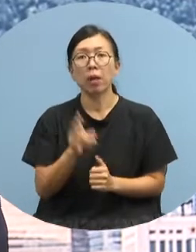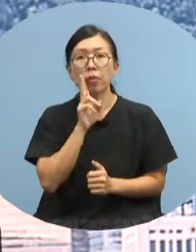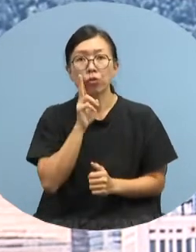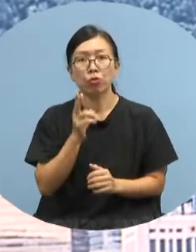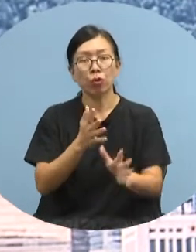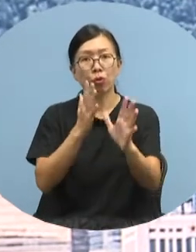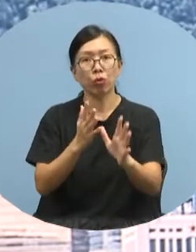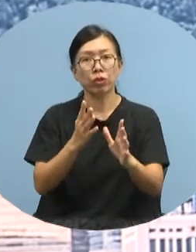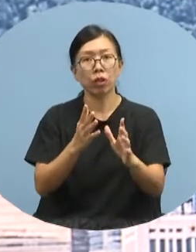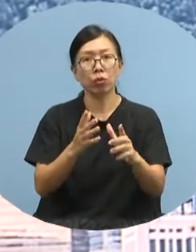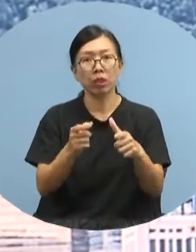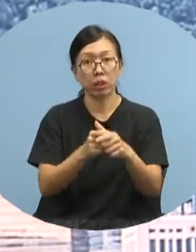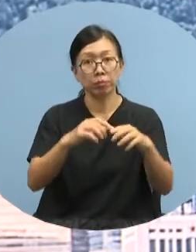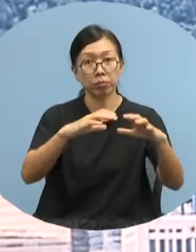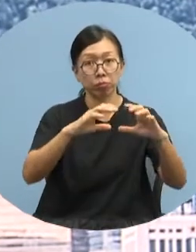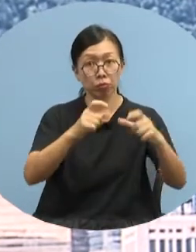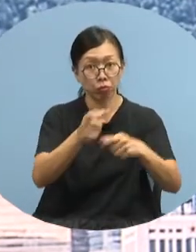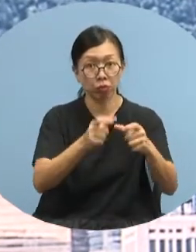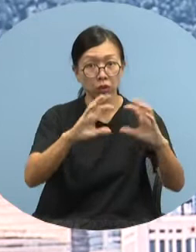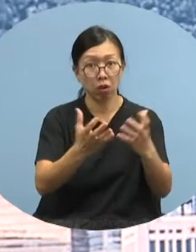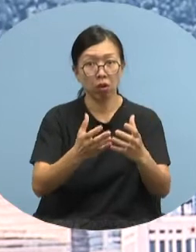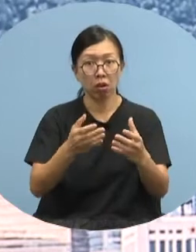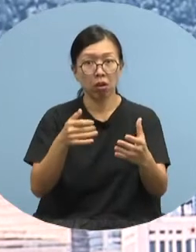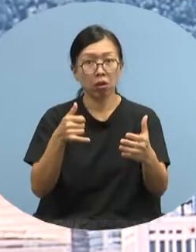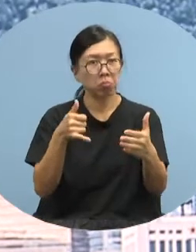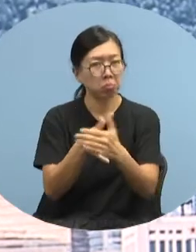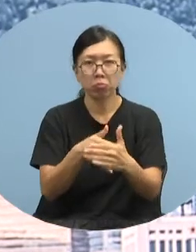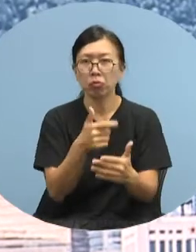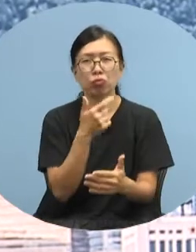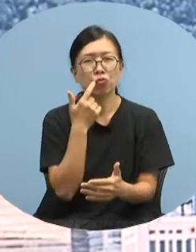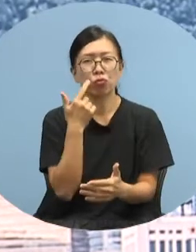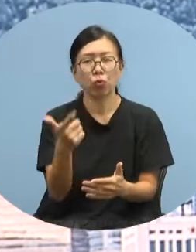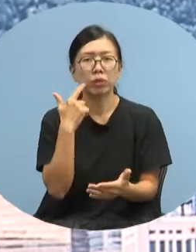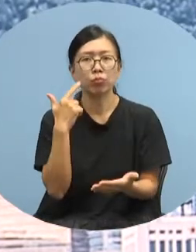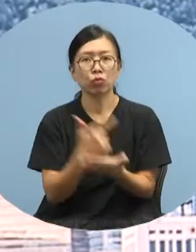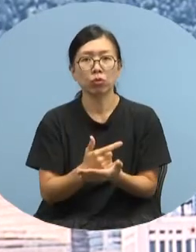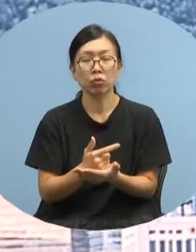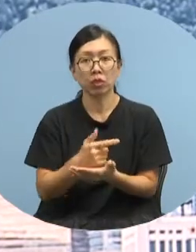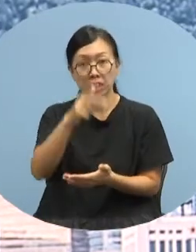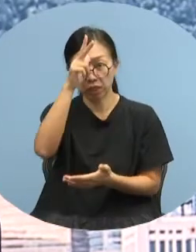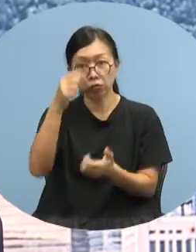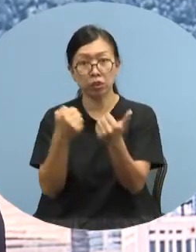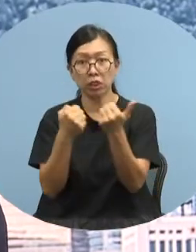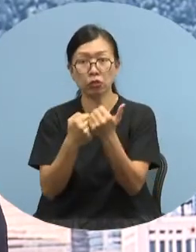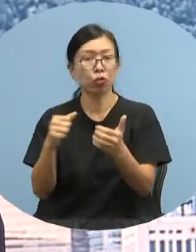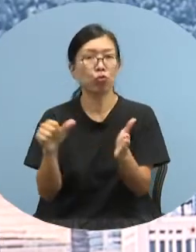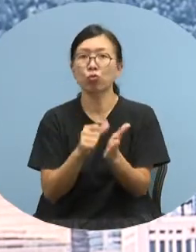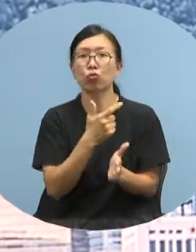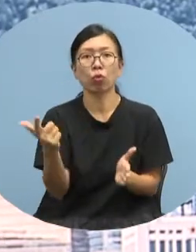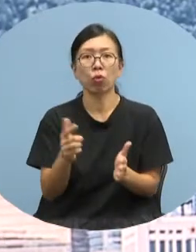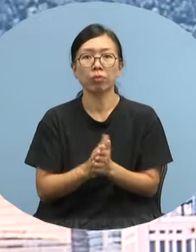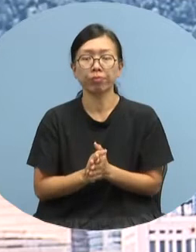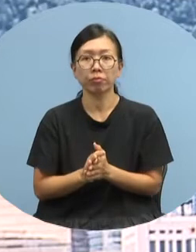多行業裡面呢，當然是受影響是最大的，但是政府對它的支援亦都是最大的。在先後即是三輪